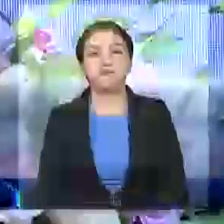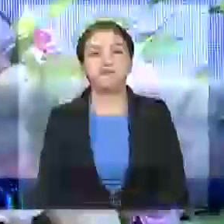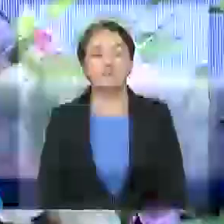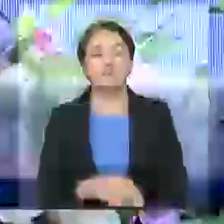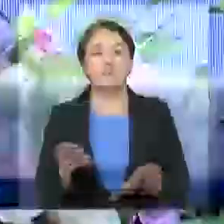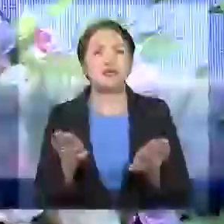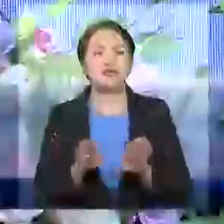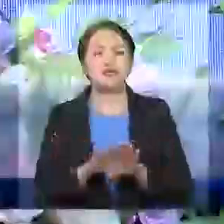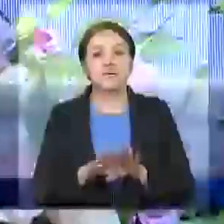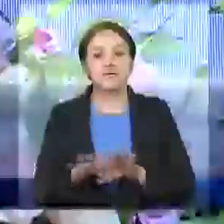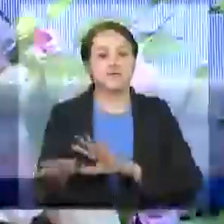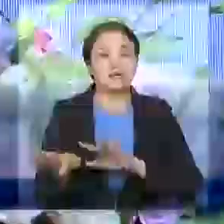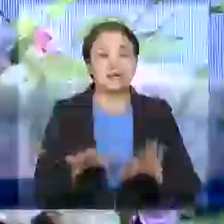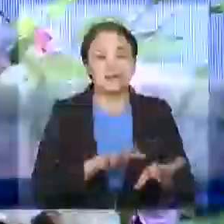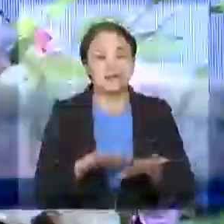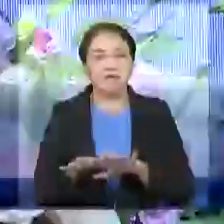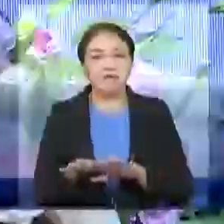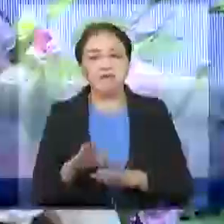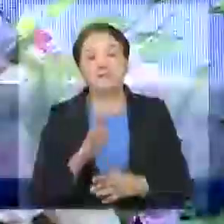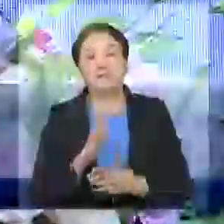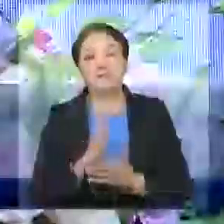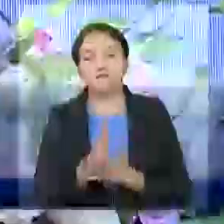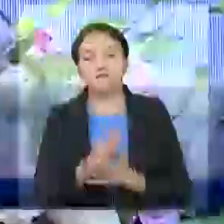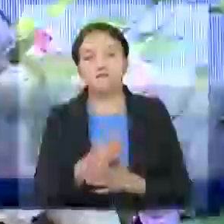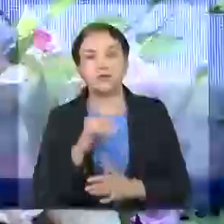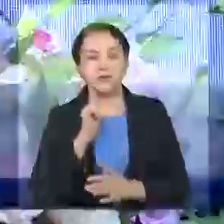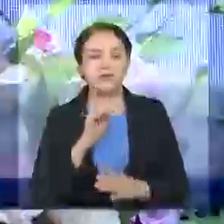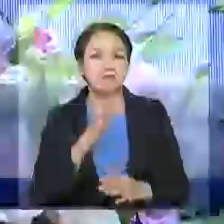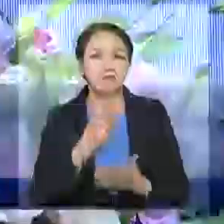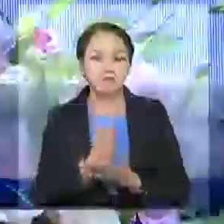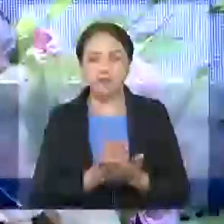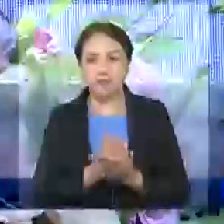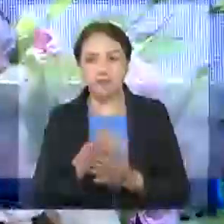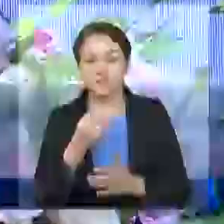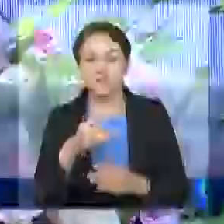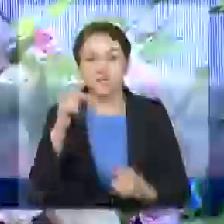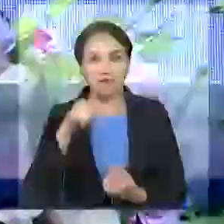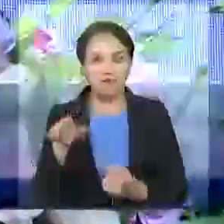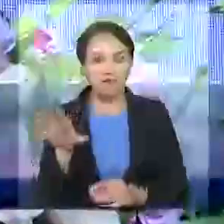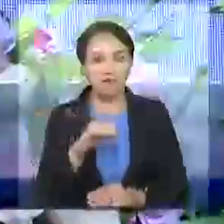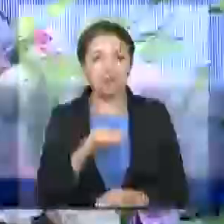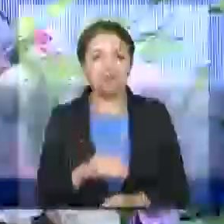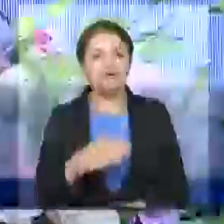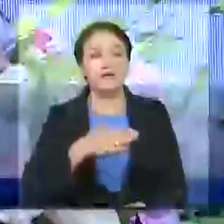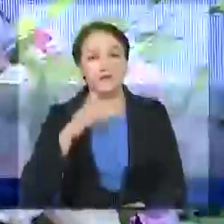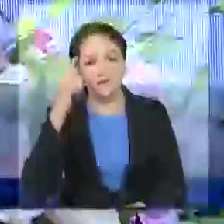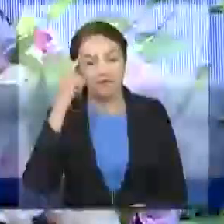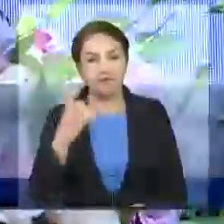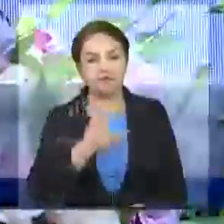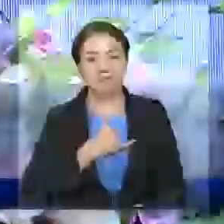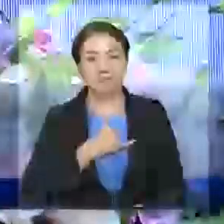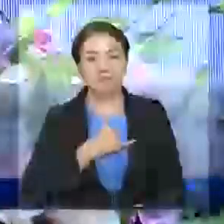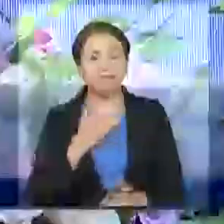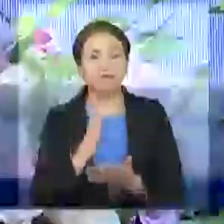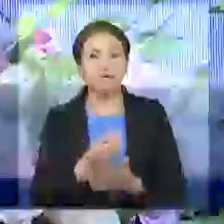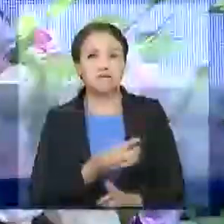такие мероприятия создавать благоприятные условия и соответствовать всем стандартам. Я думаю, у нас есть и